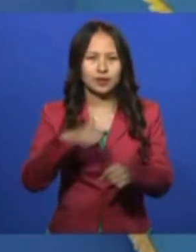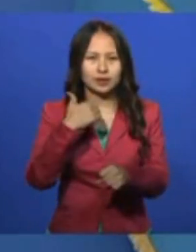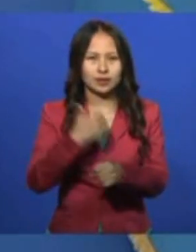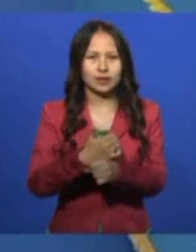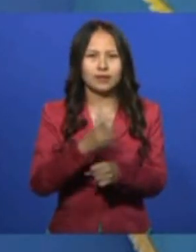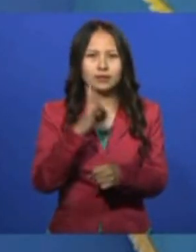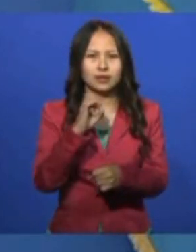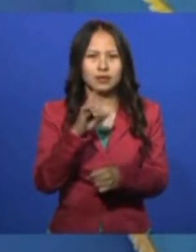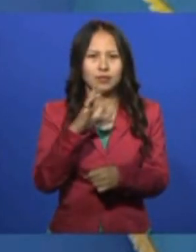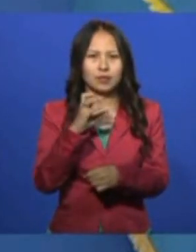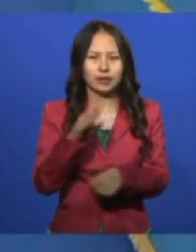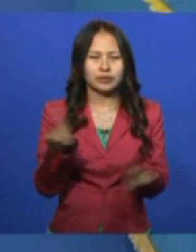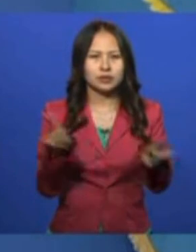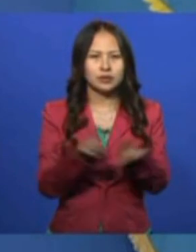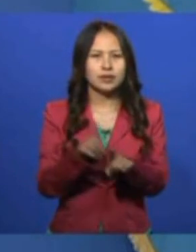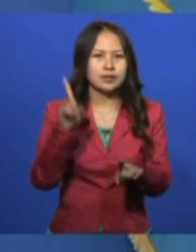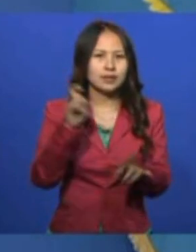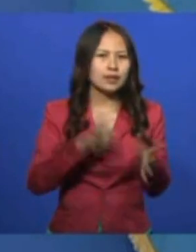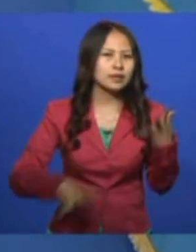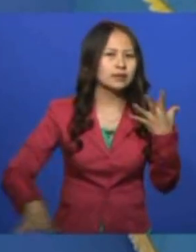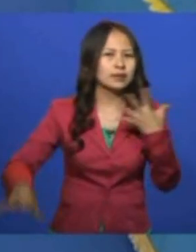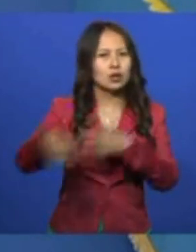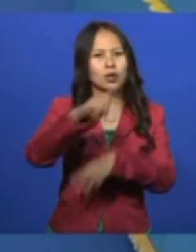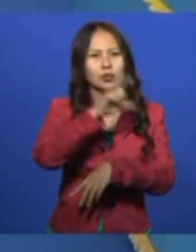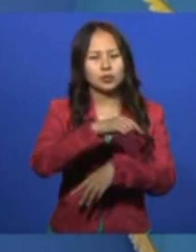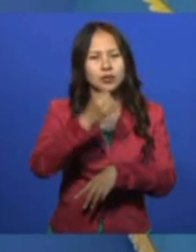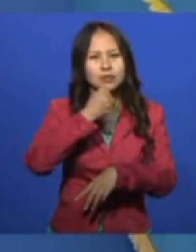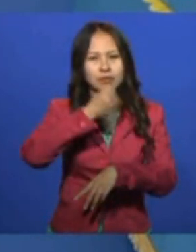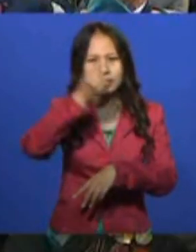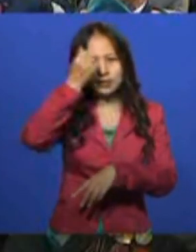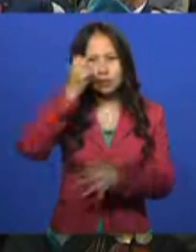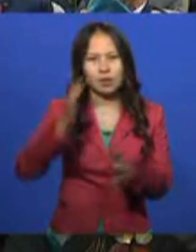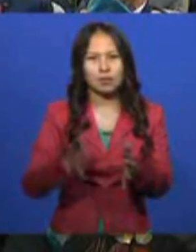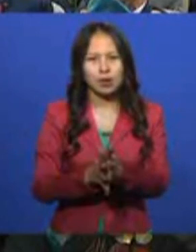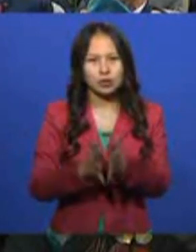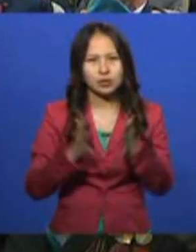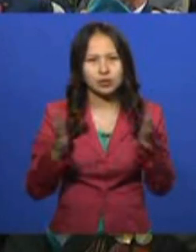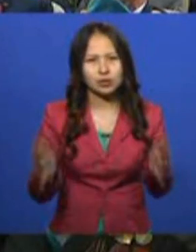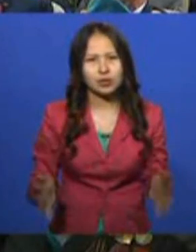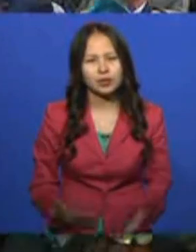мен бүкіл ел атынан сіздерге мың алғыс айтамын, ардақты ардагерлер.